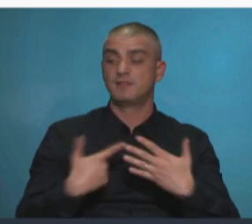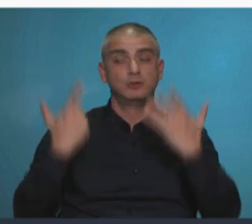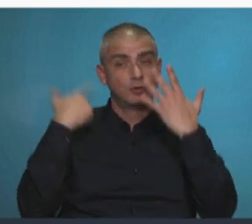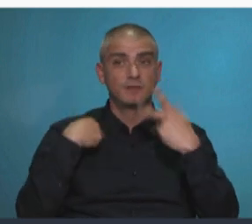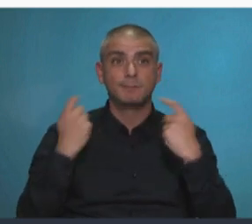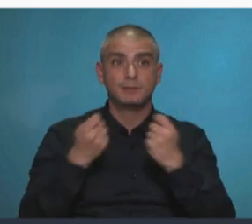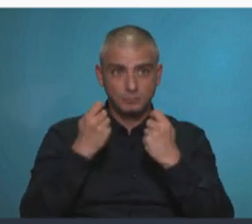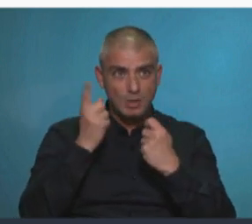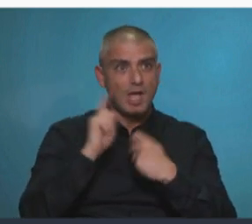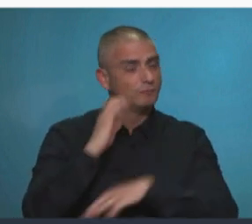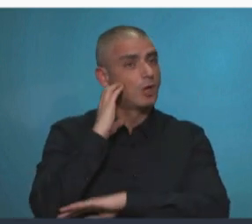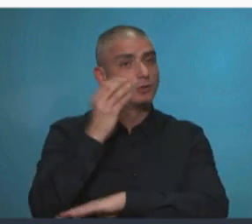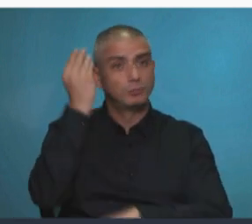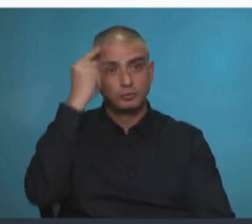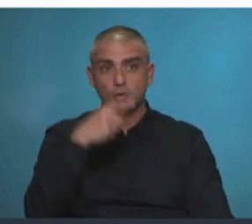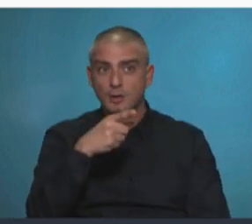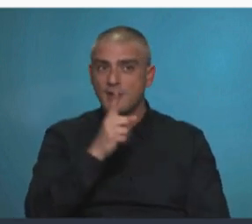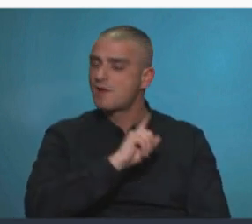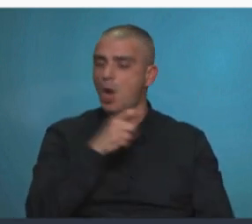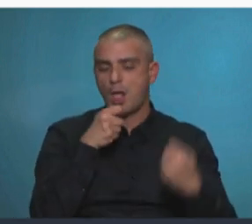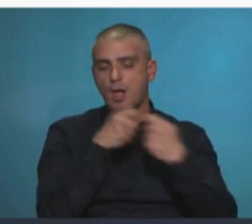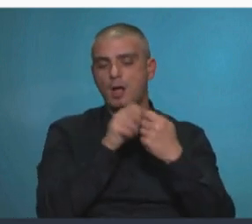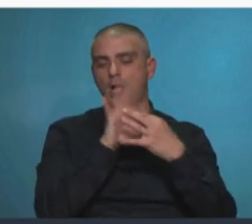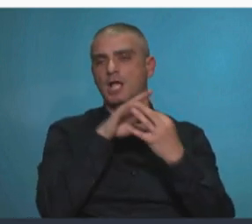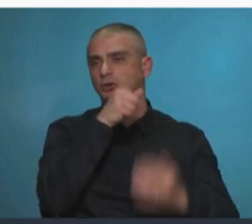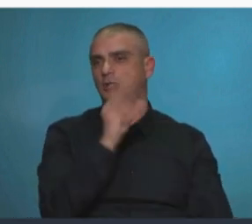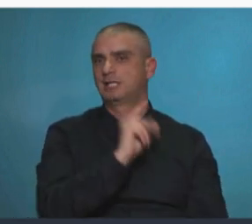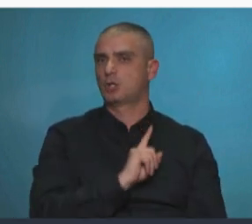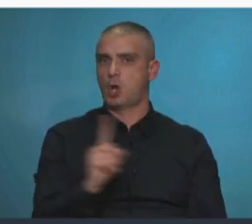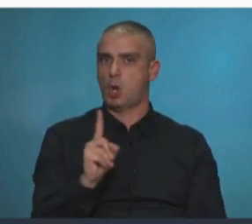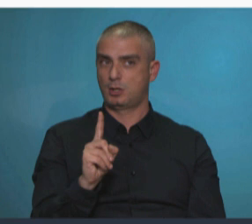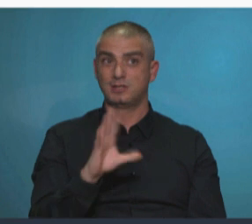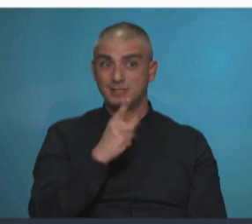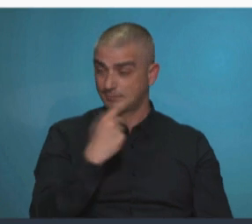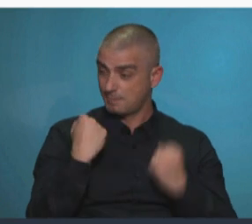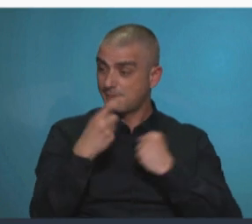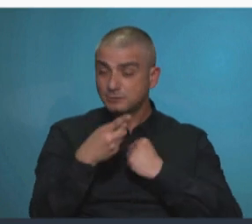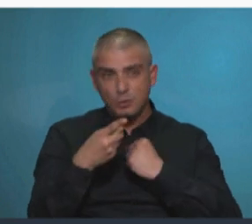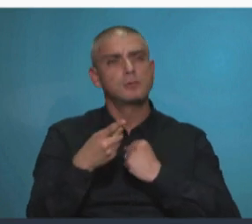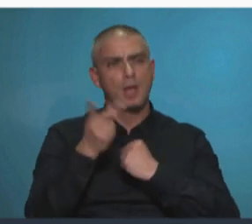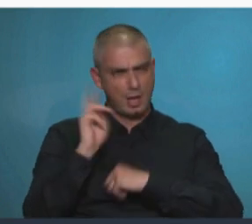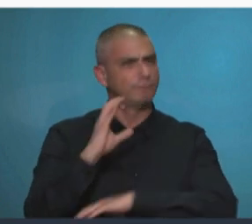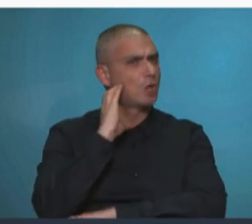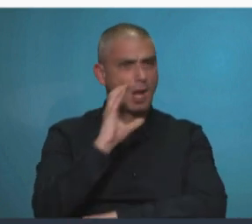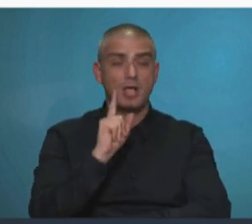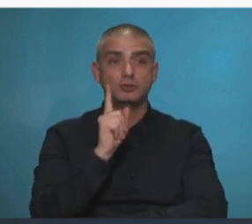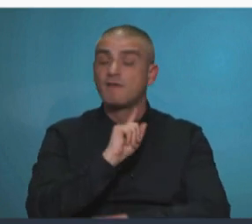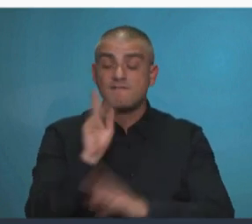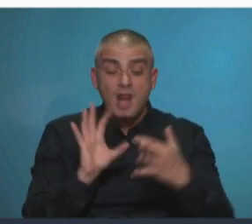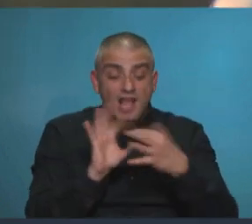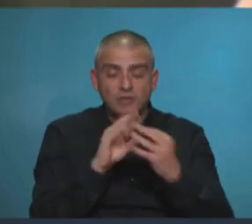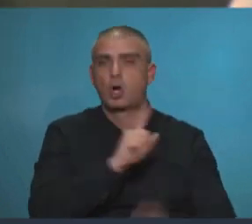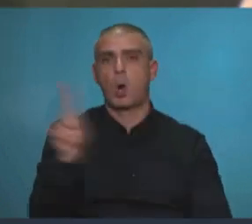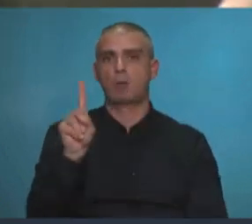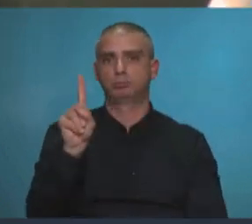פרסמנו שאפשר לשמוע לשיעורים שלו, אבל לא ליצור קשר ישיר איתו. אם זה מחזק אותך, אתה יכול לשמוע, העיקר לא להיות בקשר